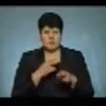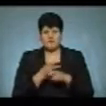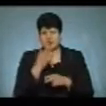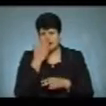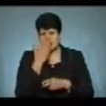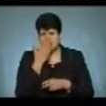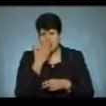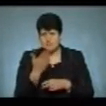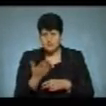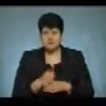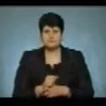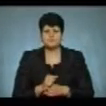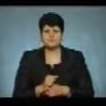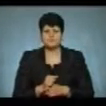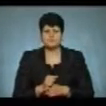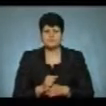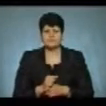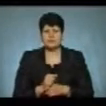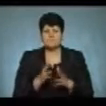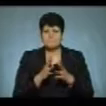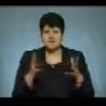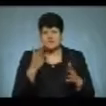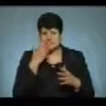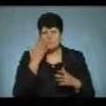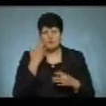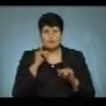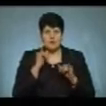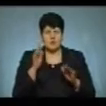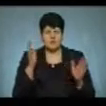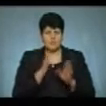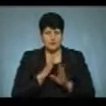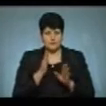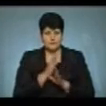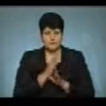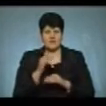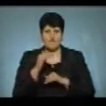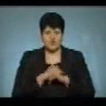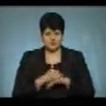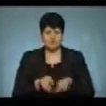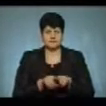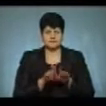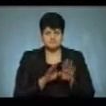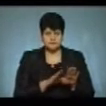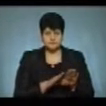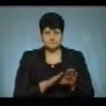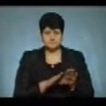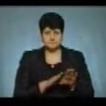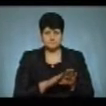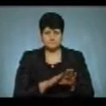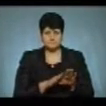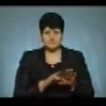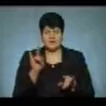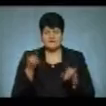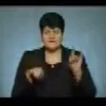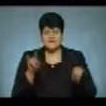запах. Здебільшого запах, коли не погода. І ввечері. Скажімо так, вікна